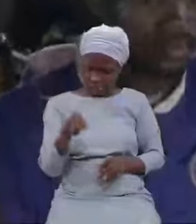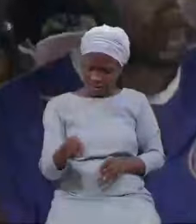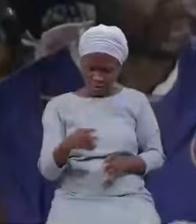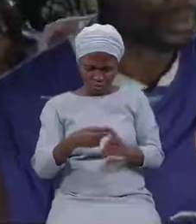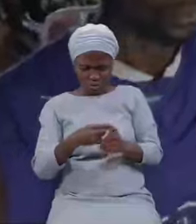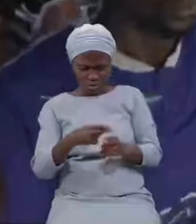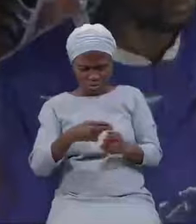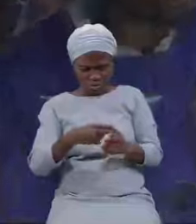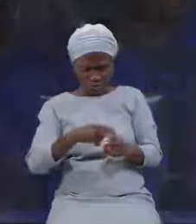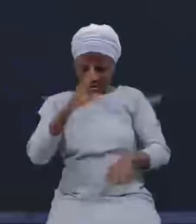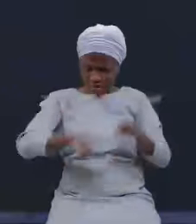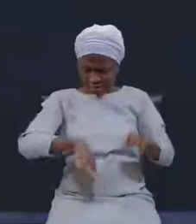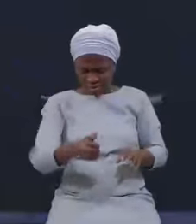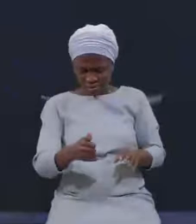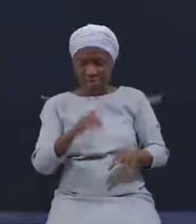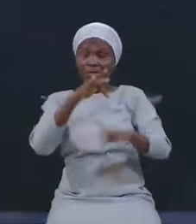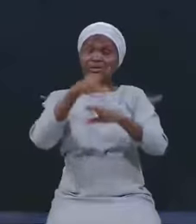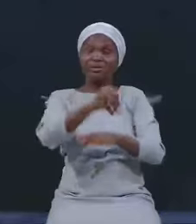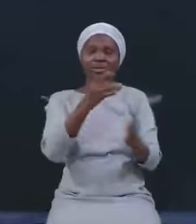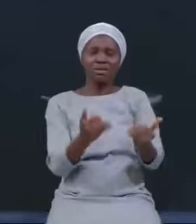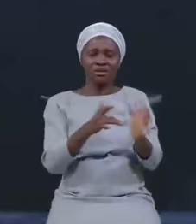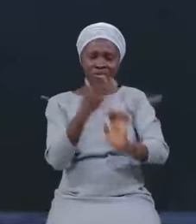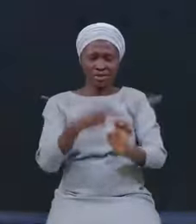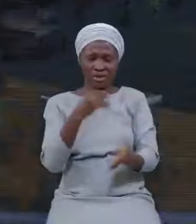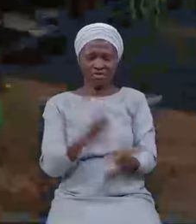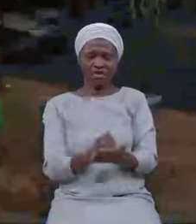Une main plus courte que l'autre, touche-les maintenant.